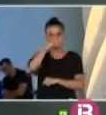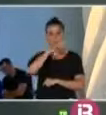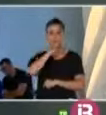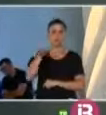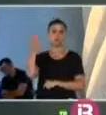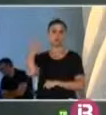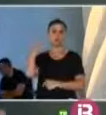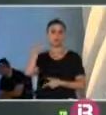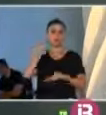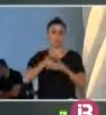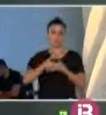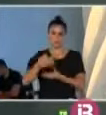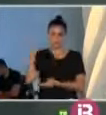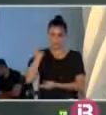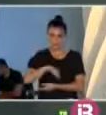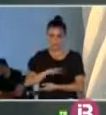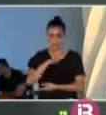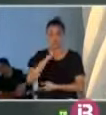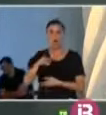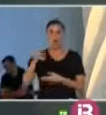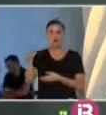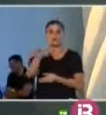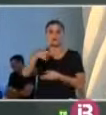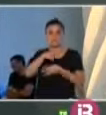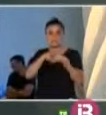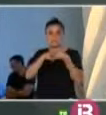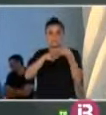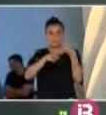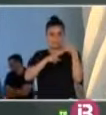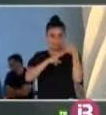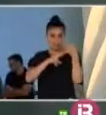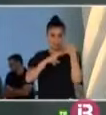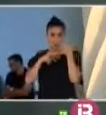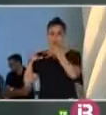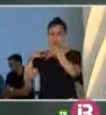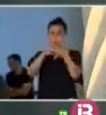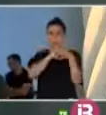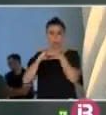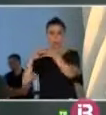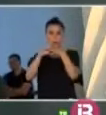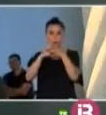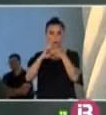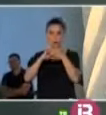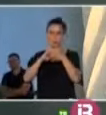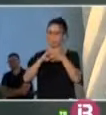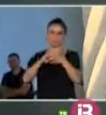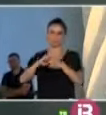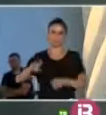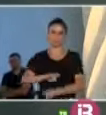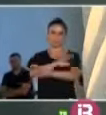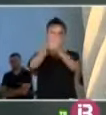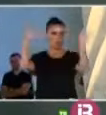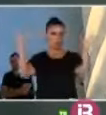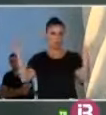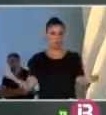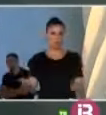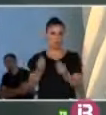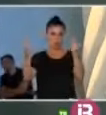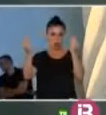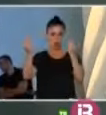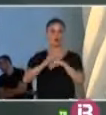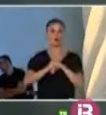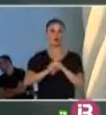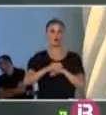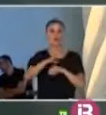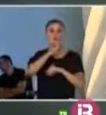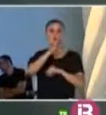abans, perquè aquestes quatre illes diverses tenim clar que unides són millors, perquè hem estat capaços de tocar l'èxit